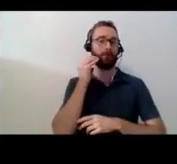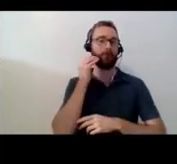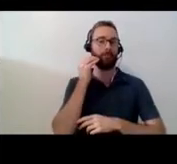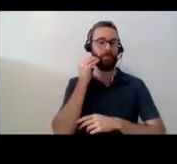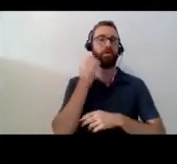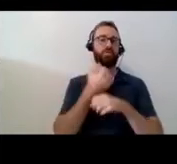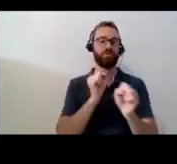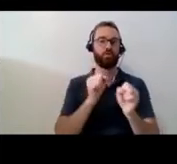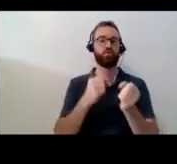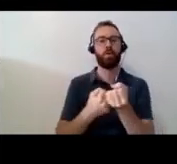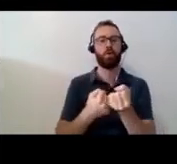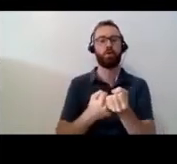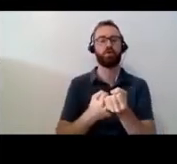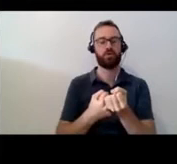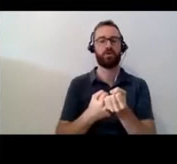contexte